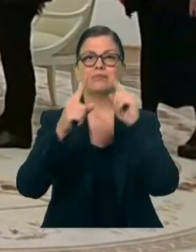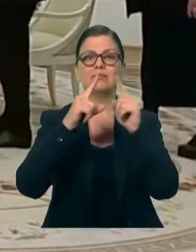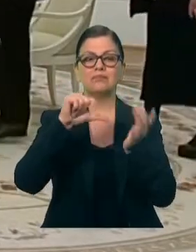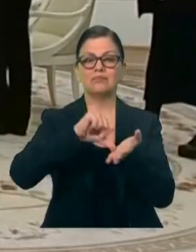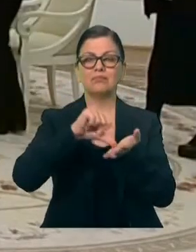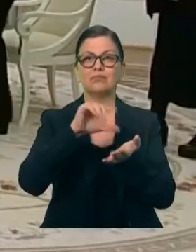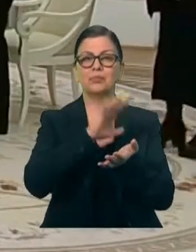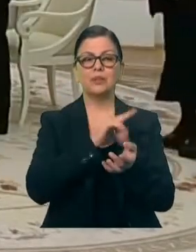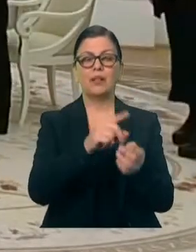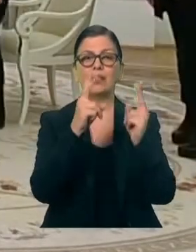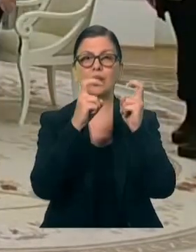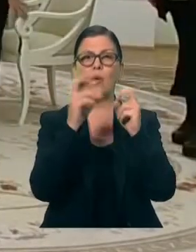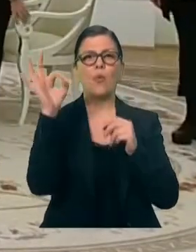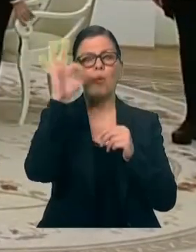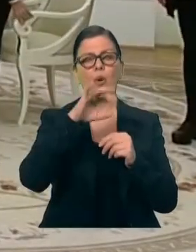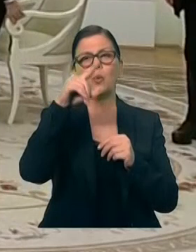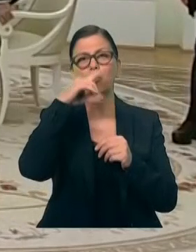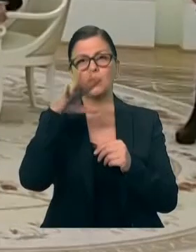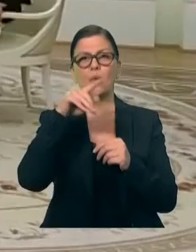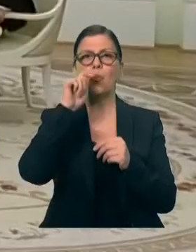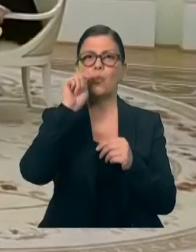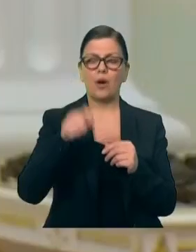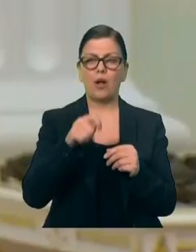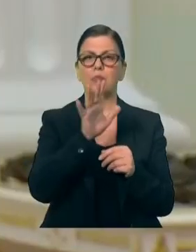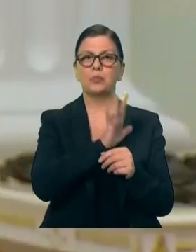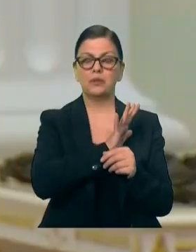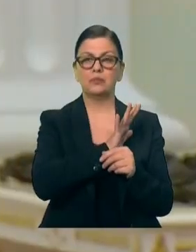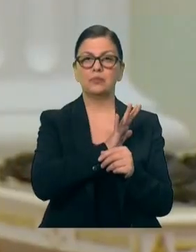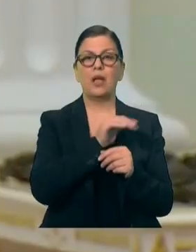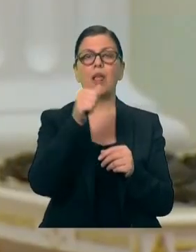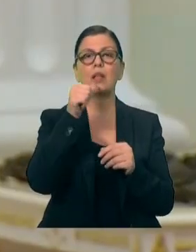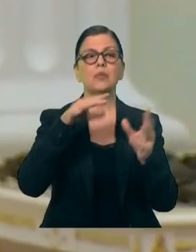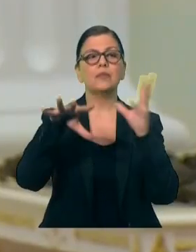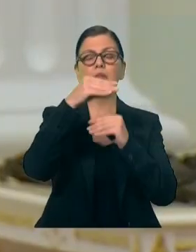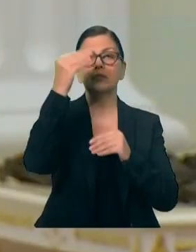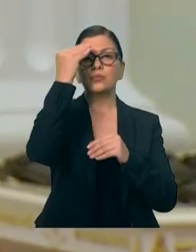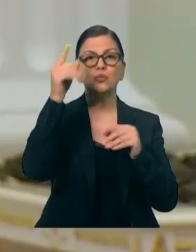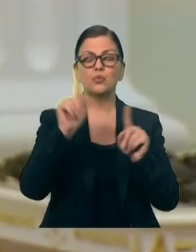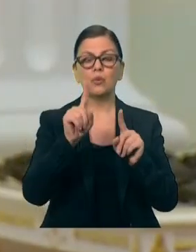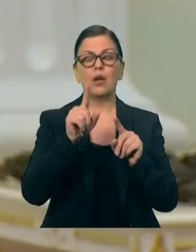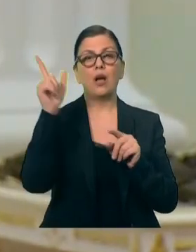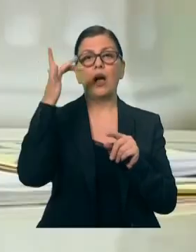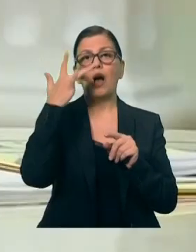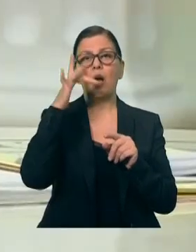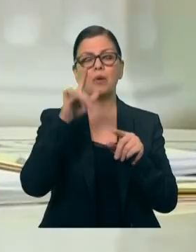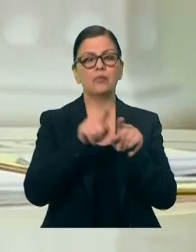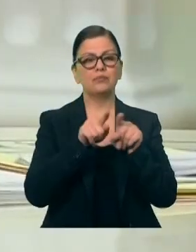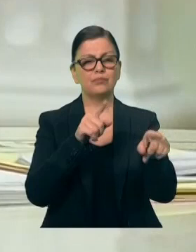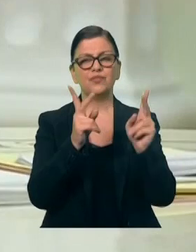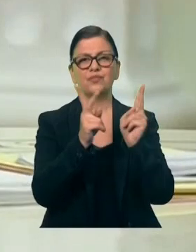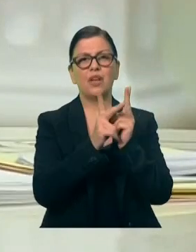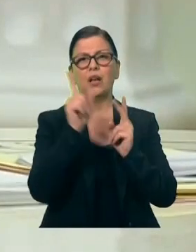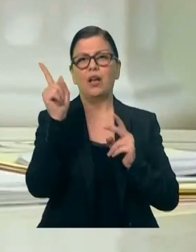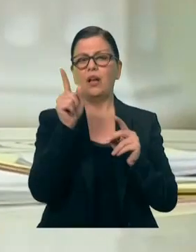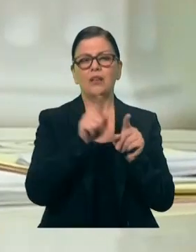əsas müzakirənin Rusiya-Ukrayna və Qərb məsələsi olduğu bildirilib. Ekspertlər hesab edir ki, Amerika bu görüşə isti baxmır, buna görə də